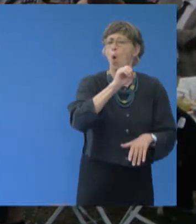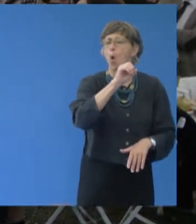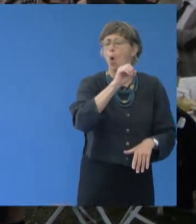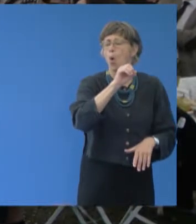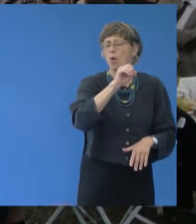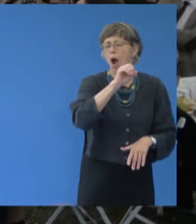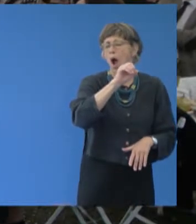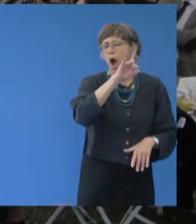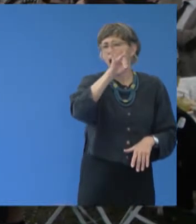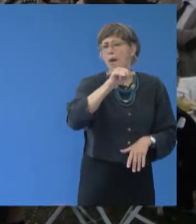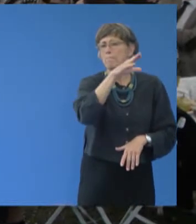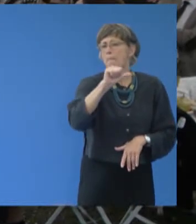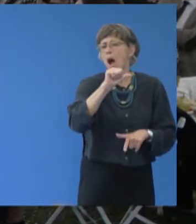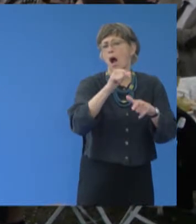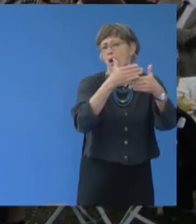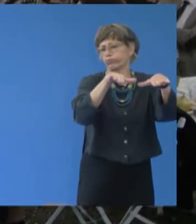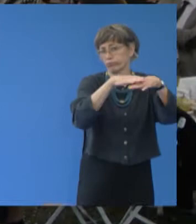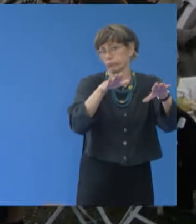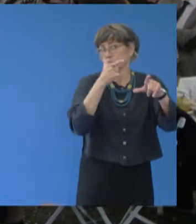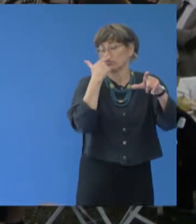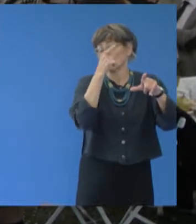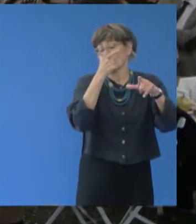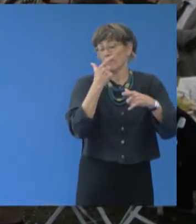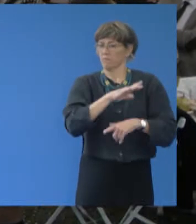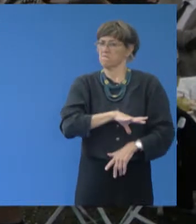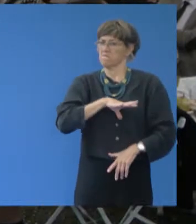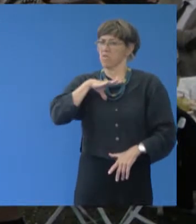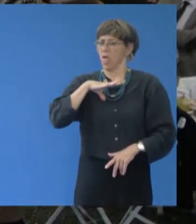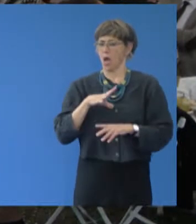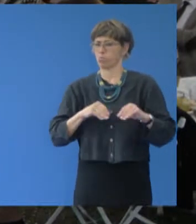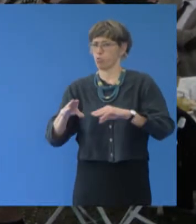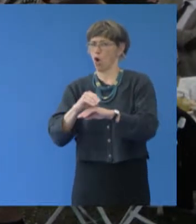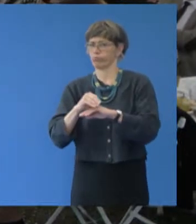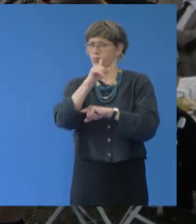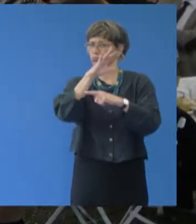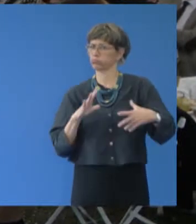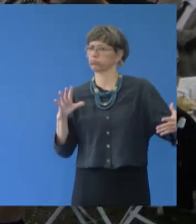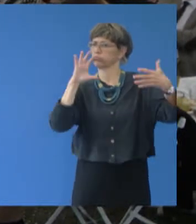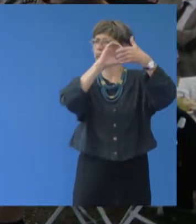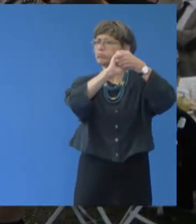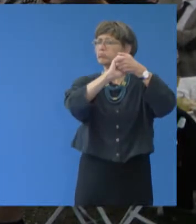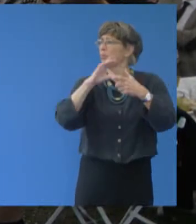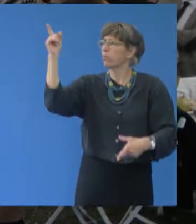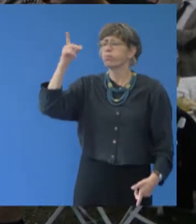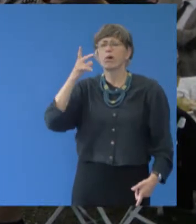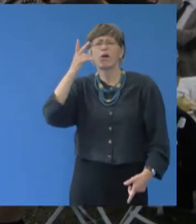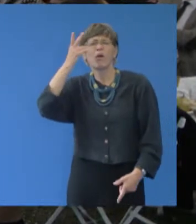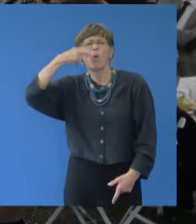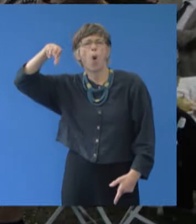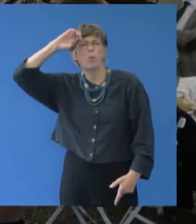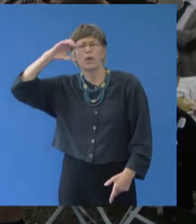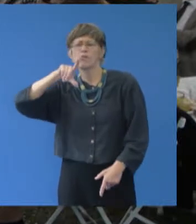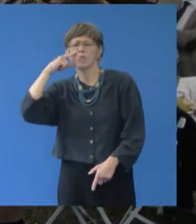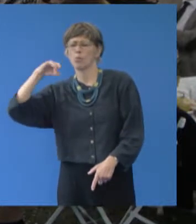d'avoir réussi aussi la réconciliation des peuples. Et ce n'est certainement pas l'Union européenne de Juncker qui nous